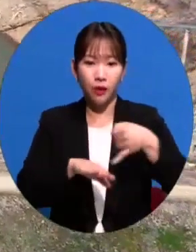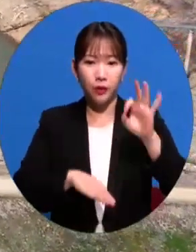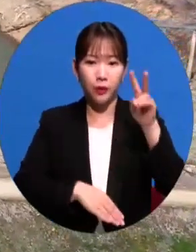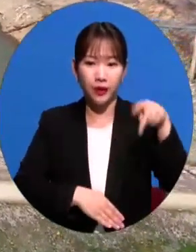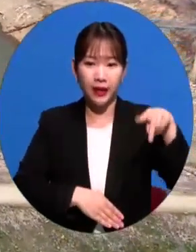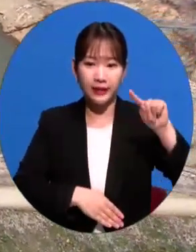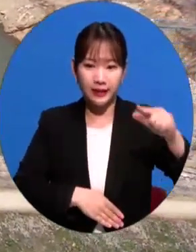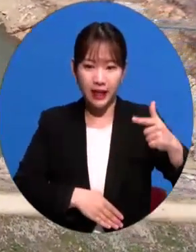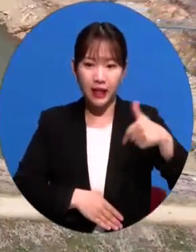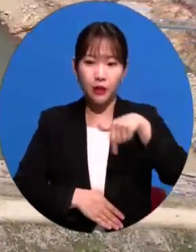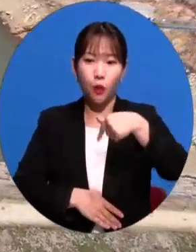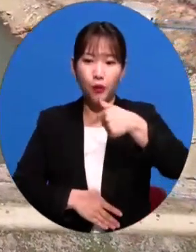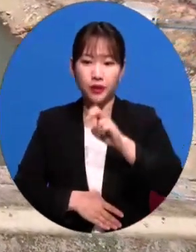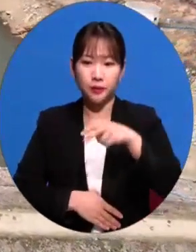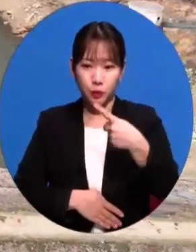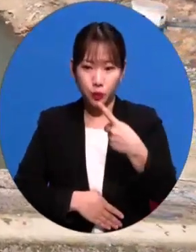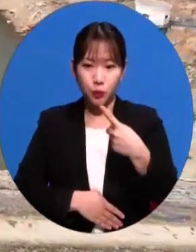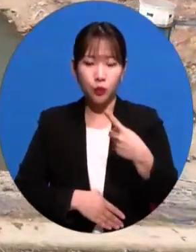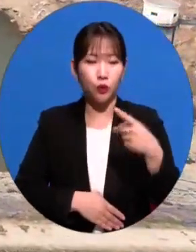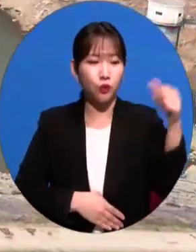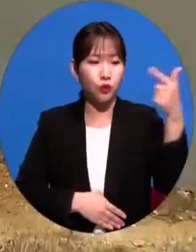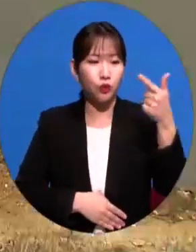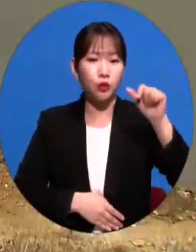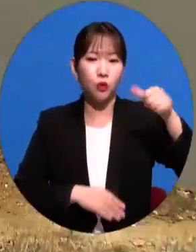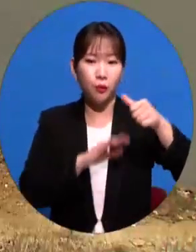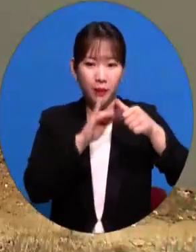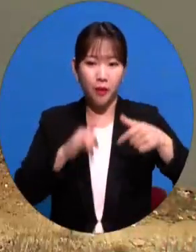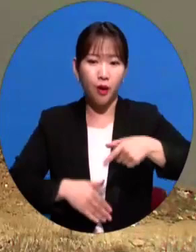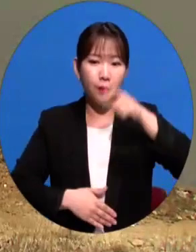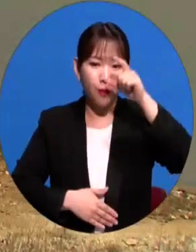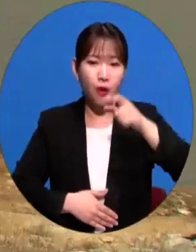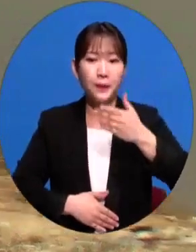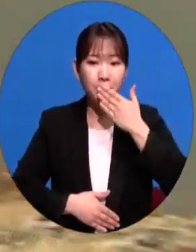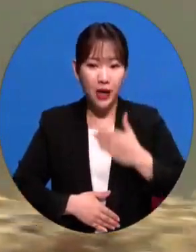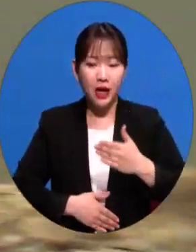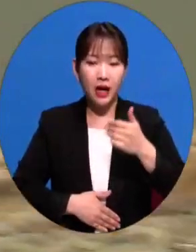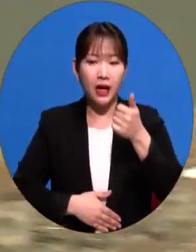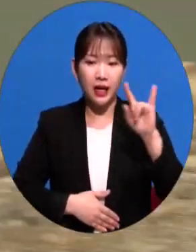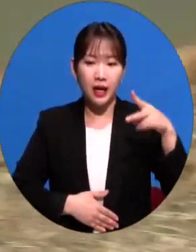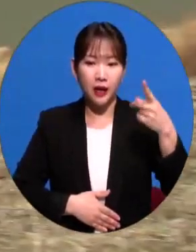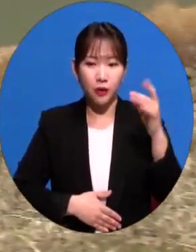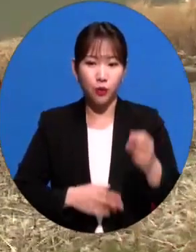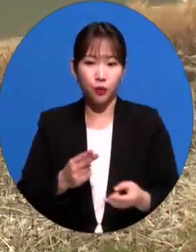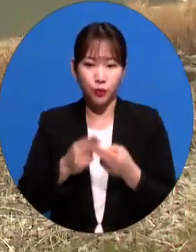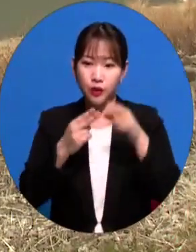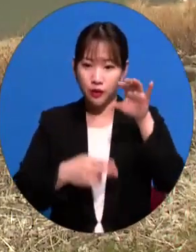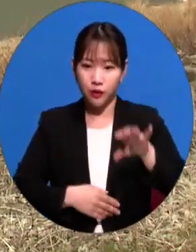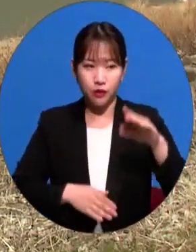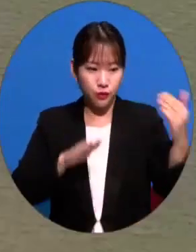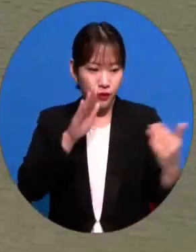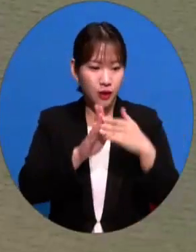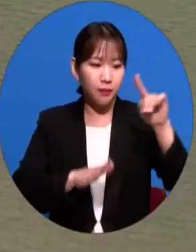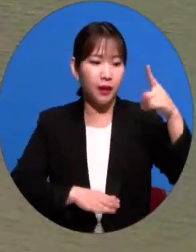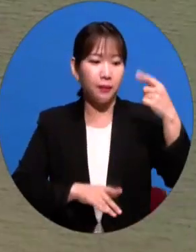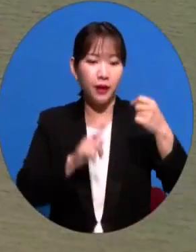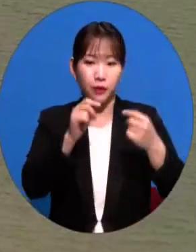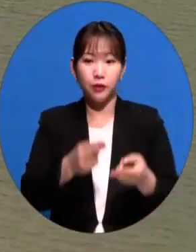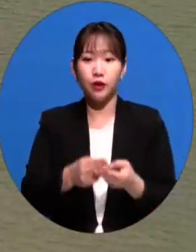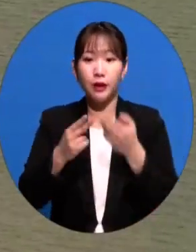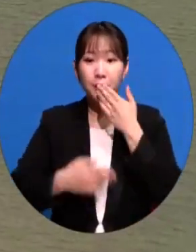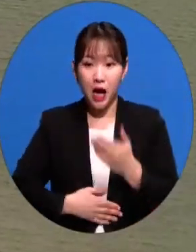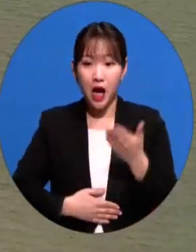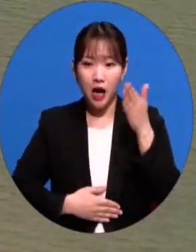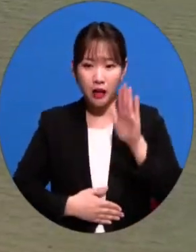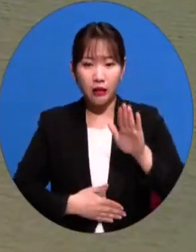완도 약산과 고금도 등 주민 6,500명의 식수원인 약산도 해동저수지입니다 최대 100만 톤을 가둘 수 있는 저수지가